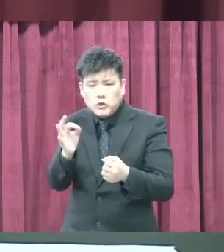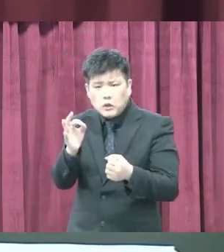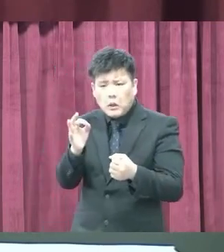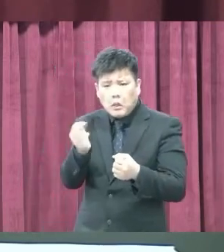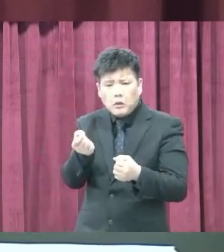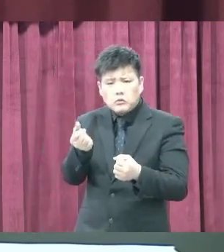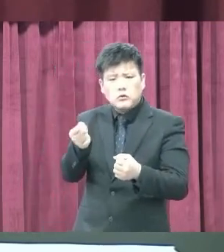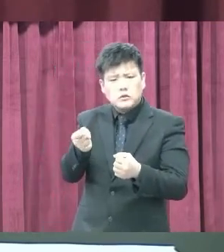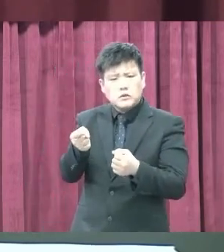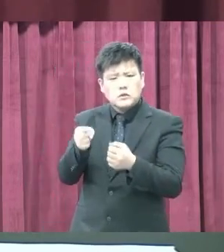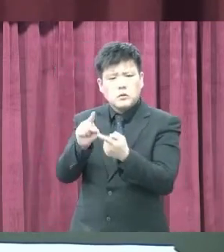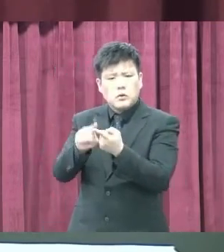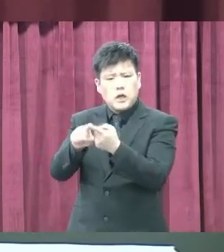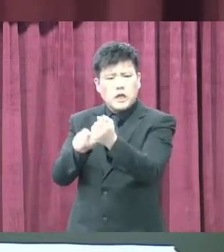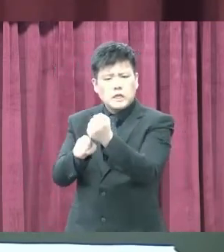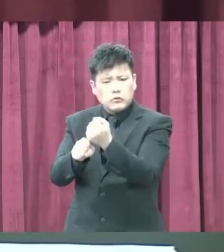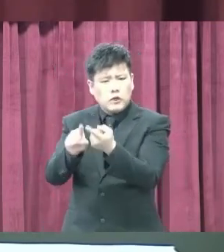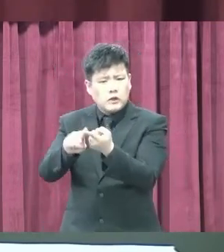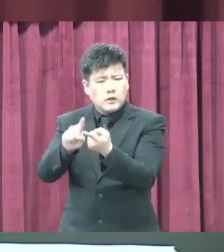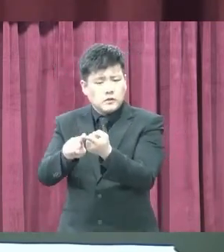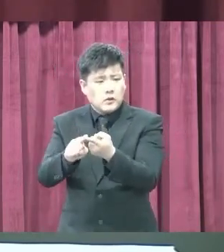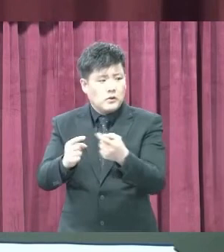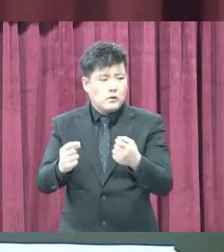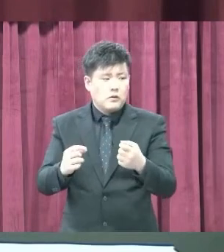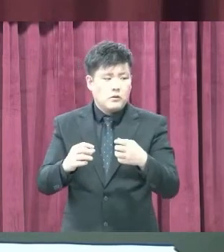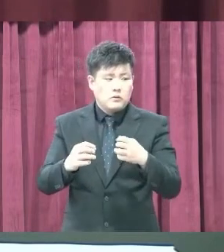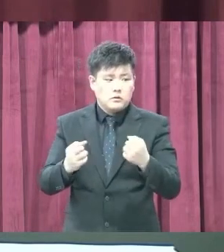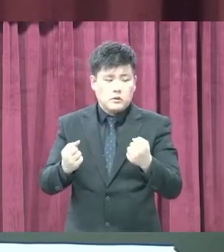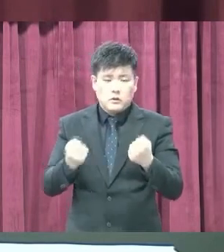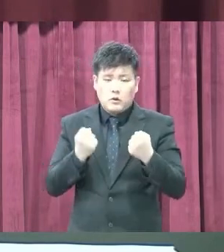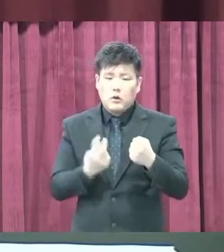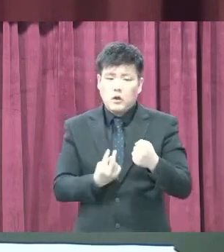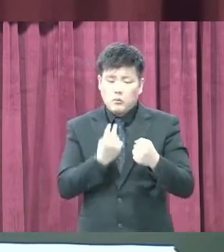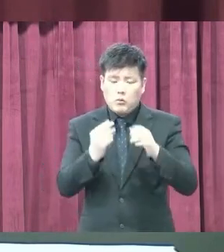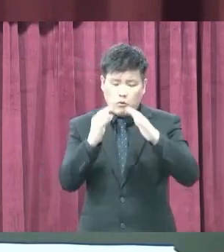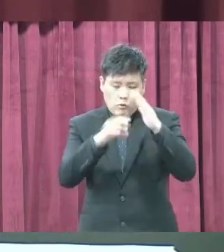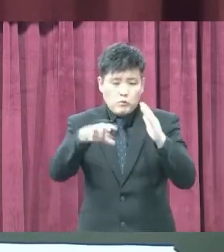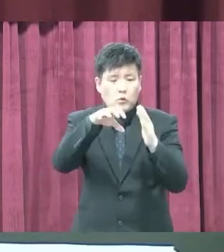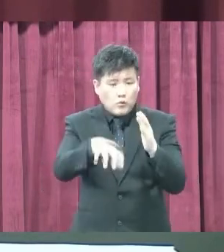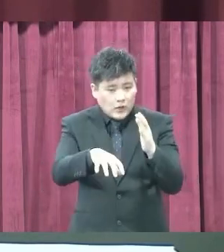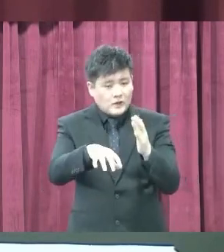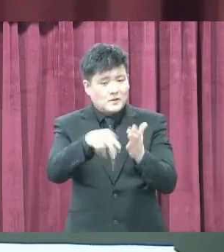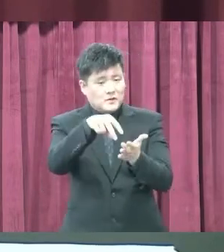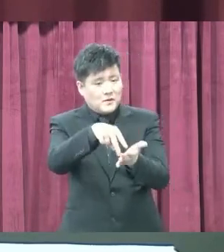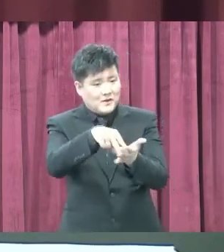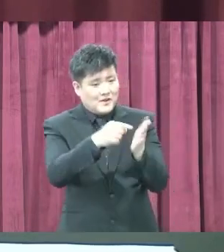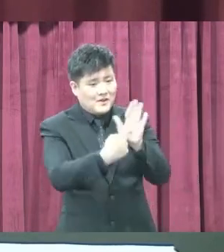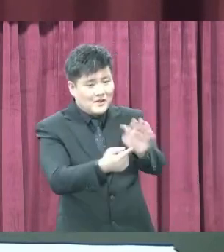있으실 것 같아요. 미수검자 의료급여가 수검률이 낮은 거는 이제 전체 국민도 마찬가지이기 때문에. 근데